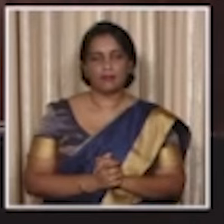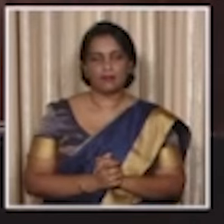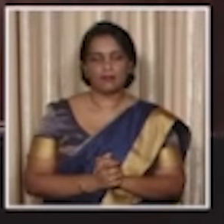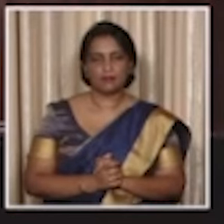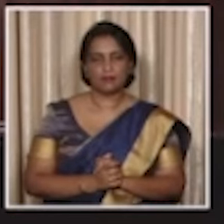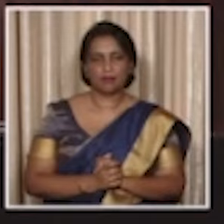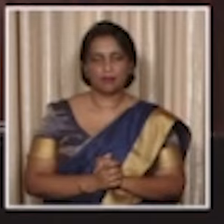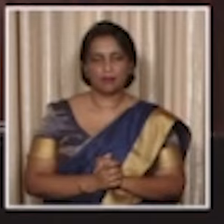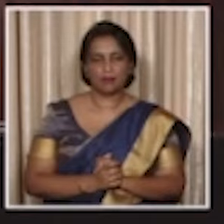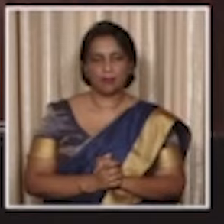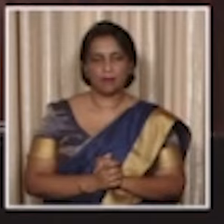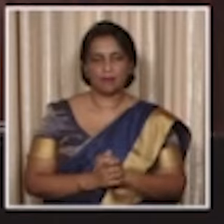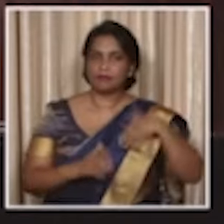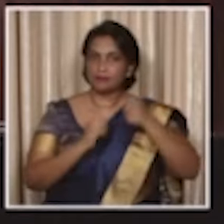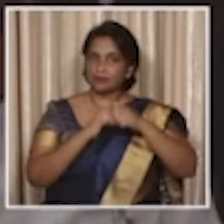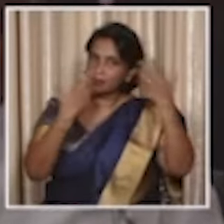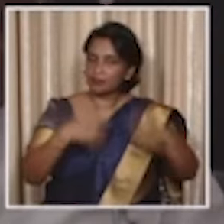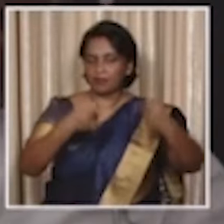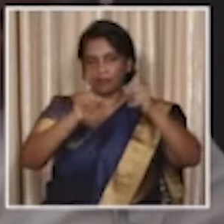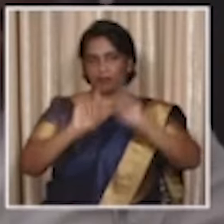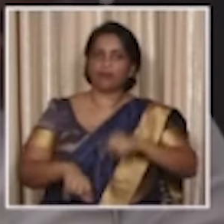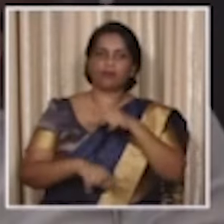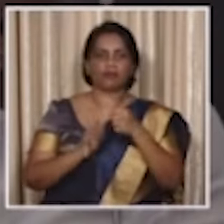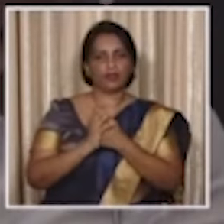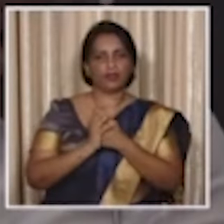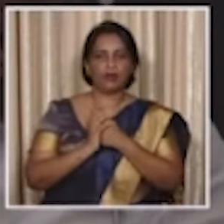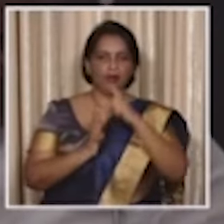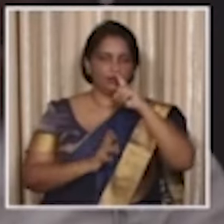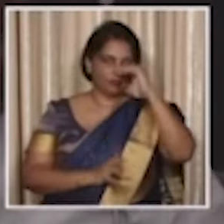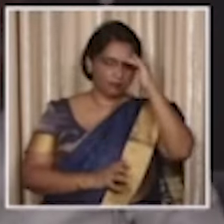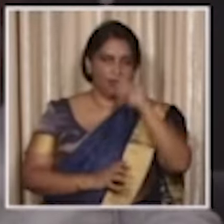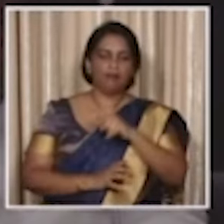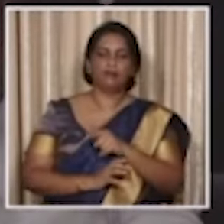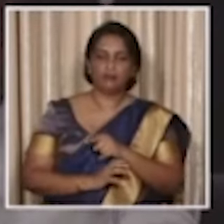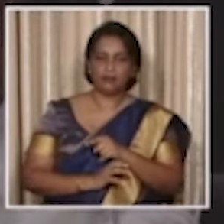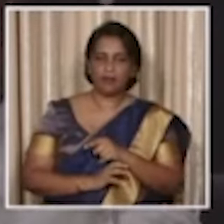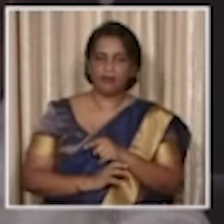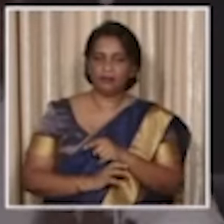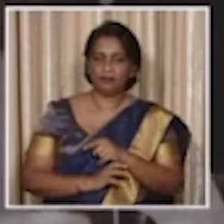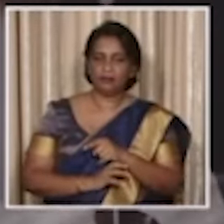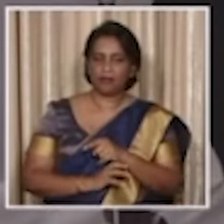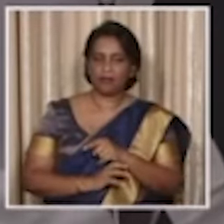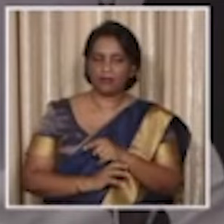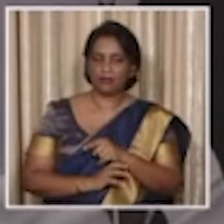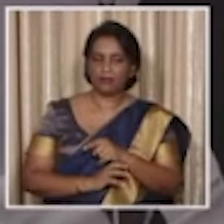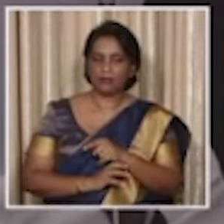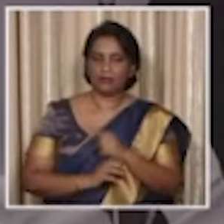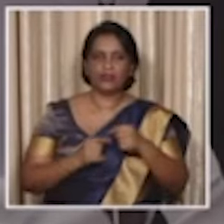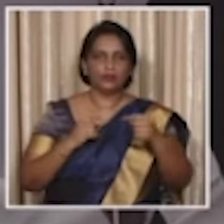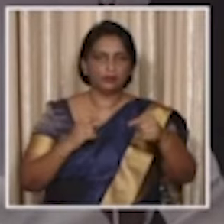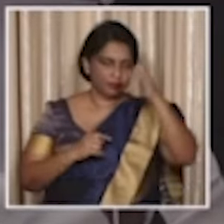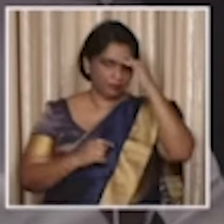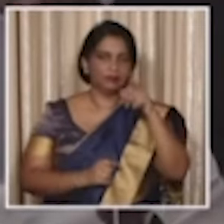සභානායකතුමා, මේ මූලික කටයුතු වලින් පස්සේ ගරු නියෝජ කතානායකතුමනි, අපේ විපක්ෂ